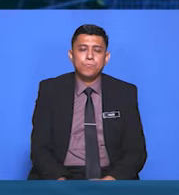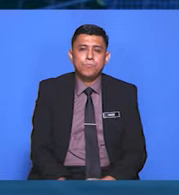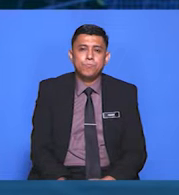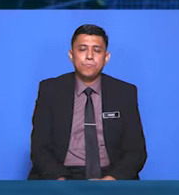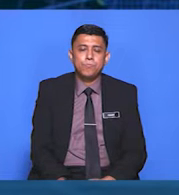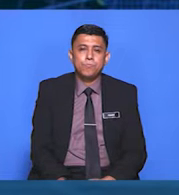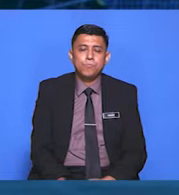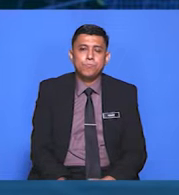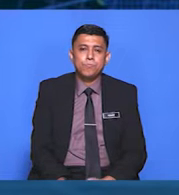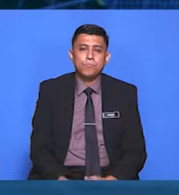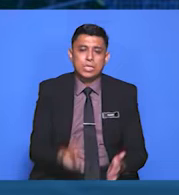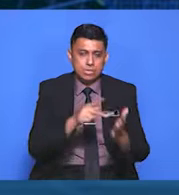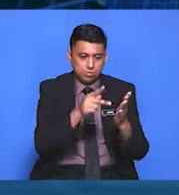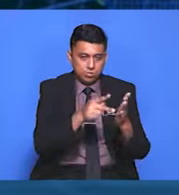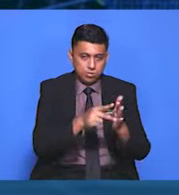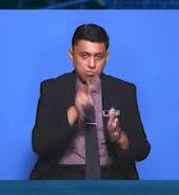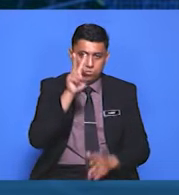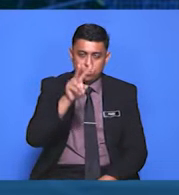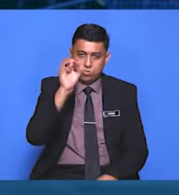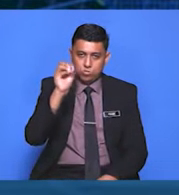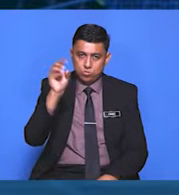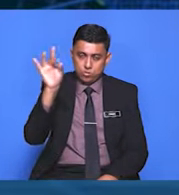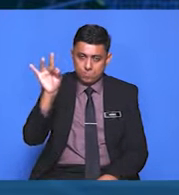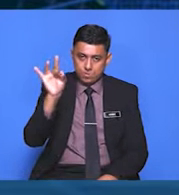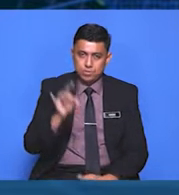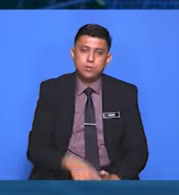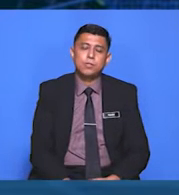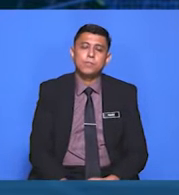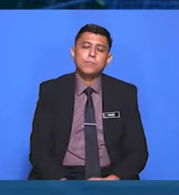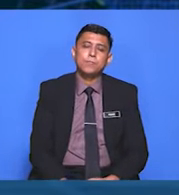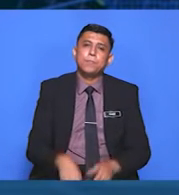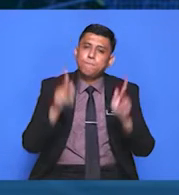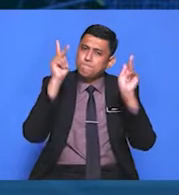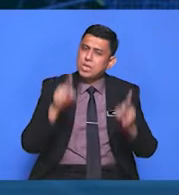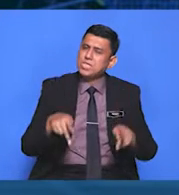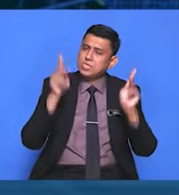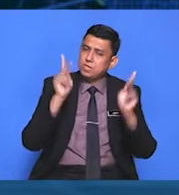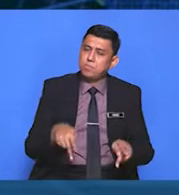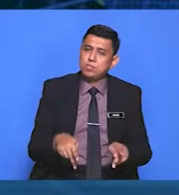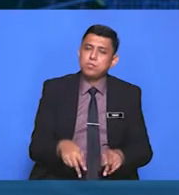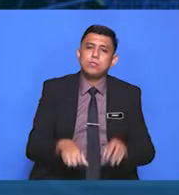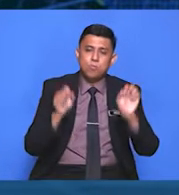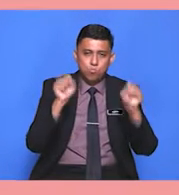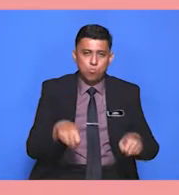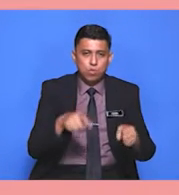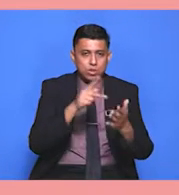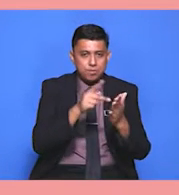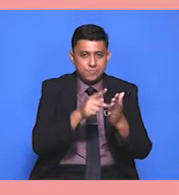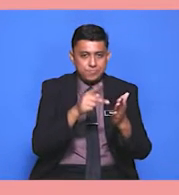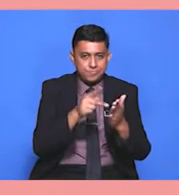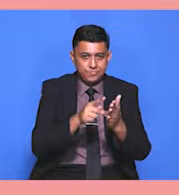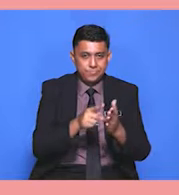Setelah menghitung jawapan bagi tahun 2008, pelajar-pelajar bolehlah menghitung